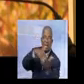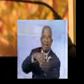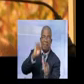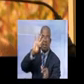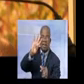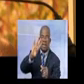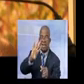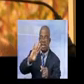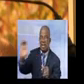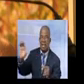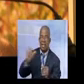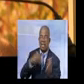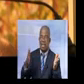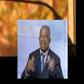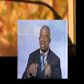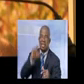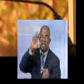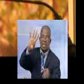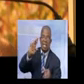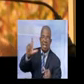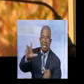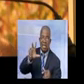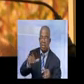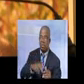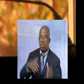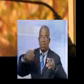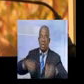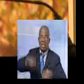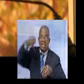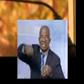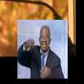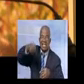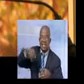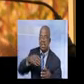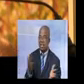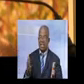48443 kits scolaires ont été distribués.